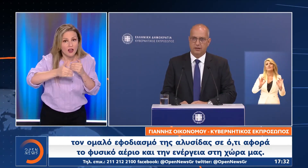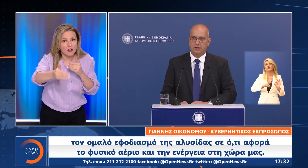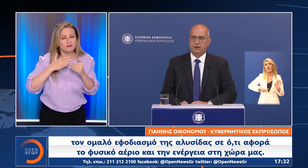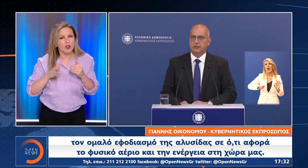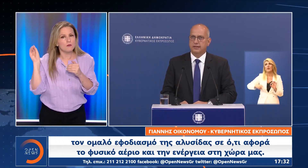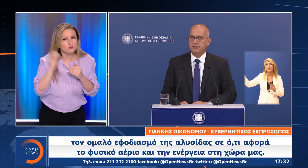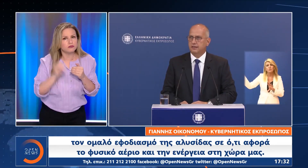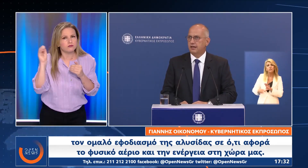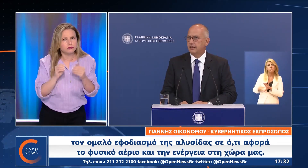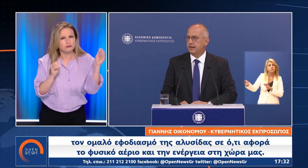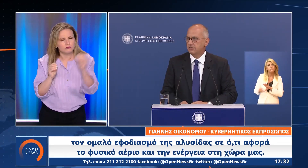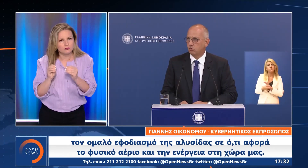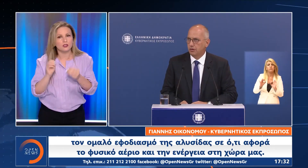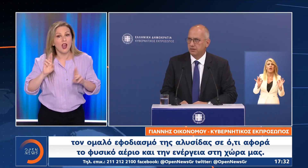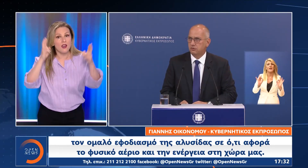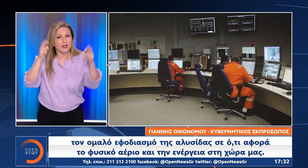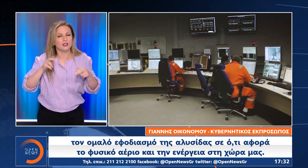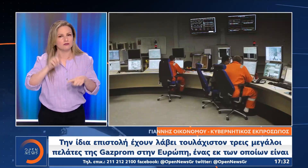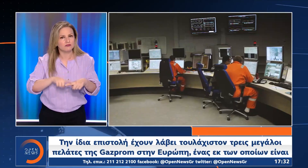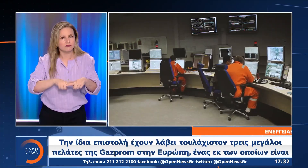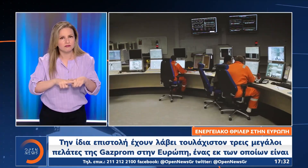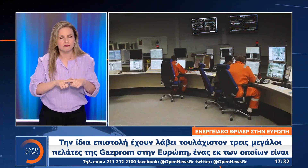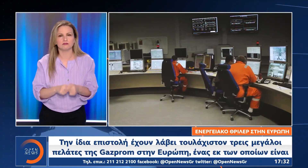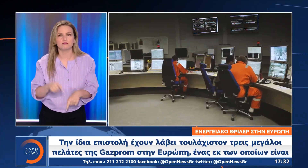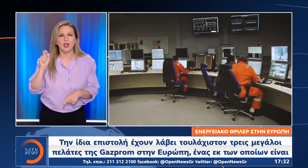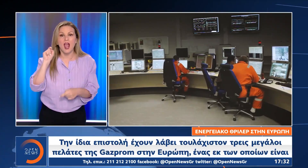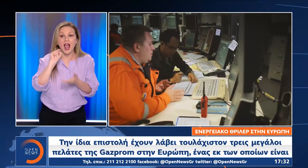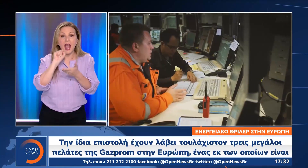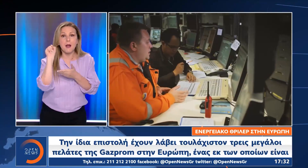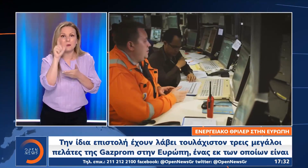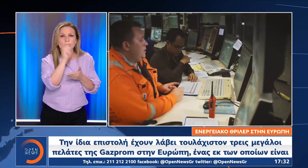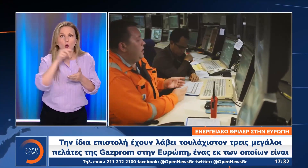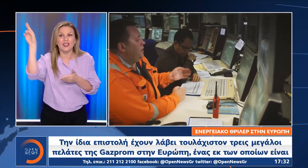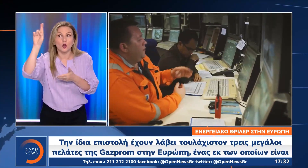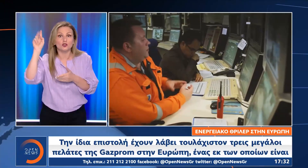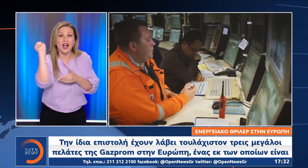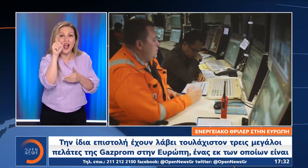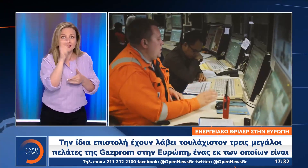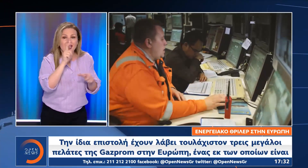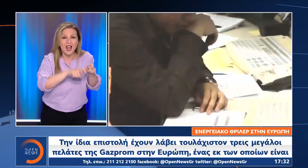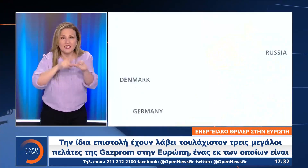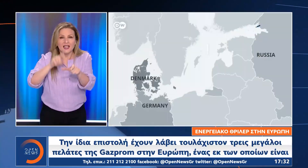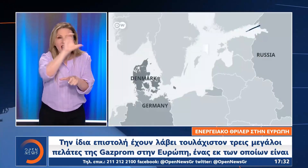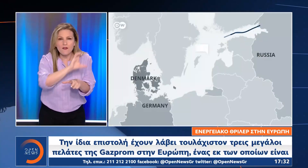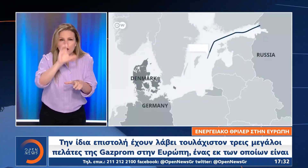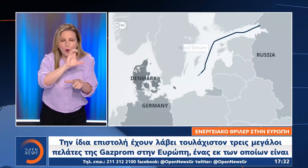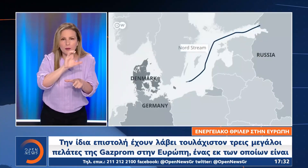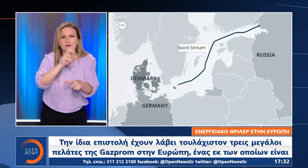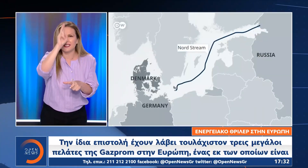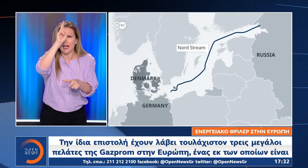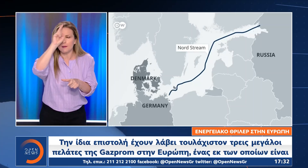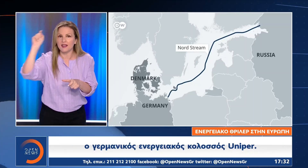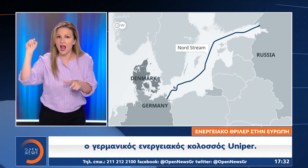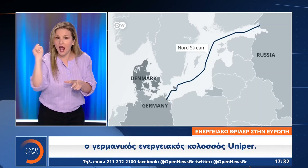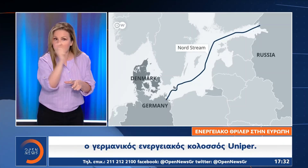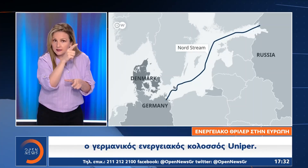και την ενέργεια στη χώρα μας. Την ίδια επιστολή έχουν λάβει τουλάχιστον τρεις μεγάλοι πελάτες της Γκάσπρομ στην Ευρώπη ένας εκ των οποίων